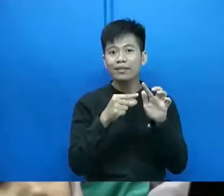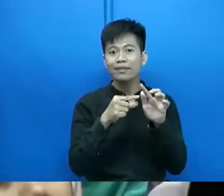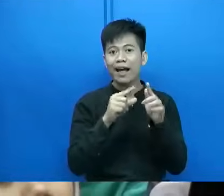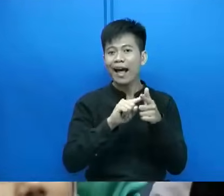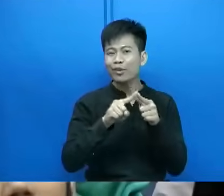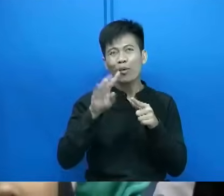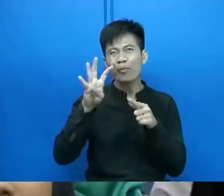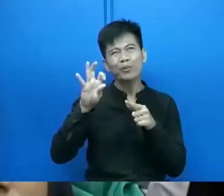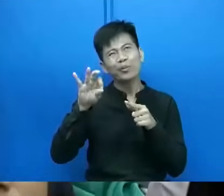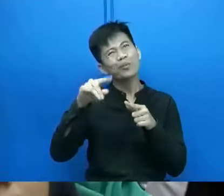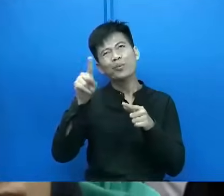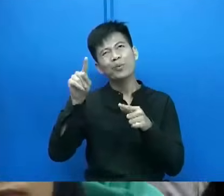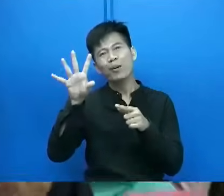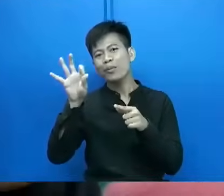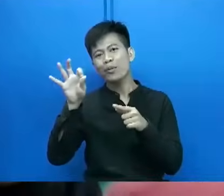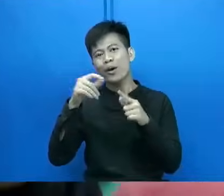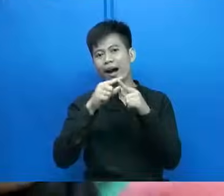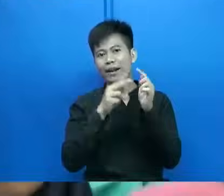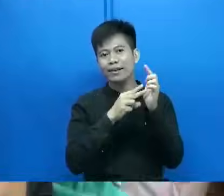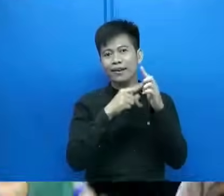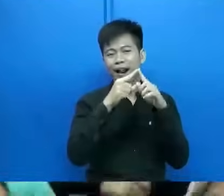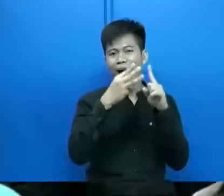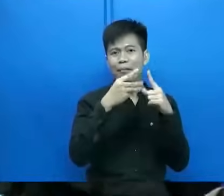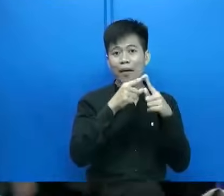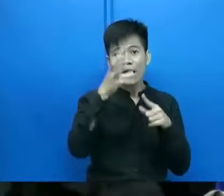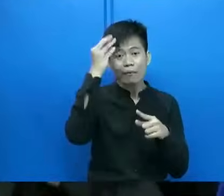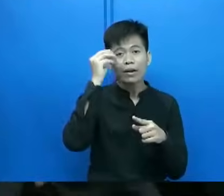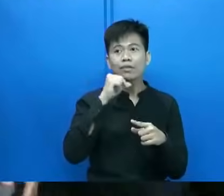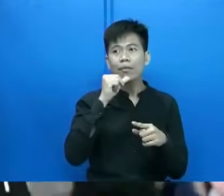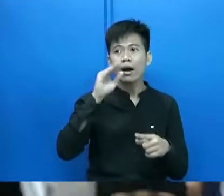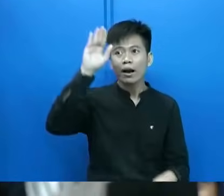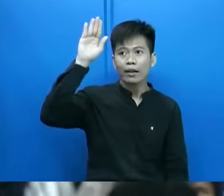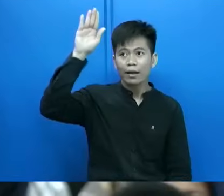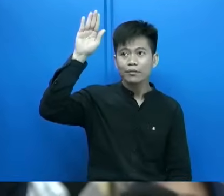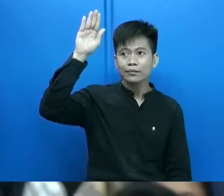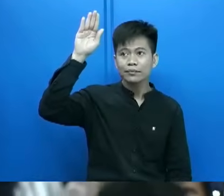Atau 40 ke 50. An-naba. An-naba. Angkat tangan, ikhwan.